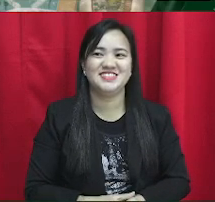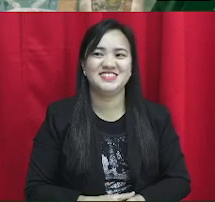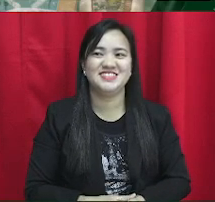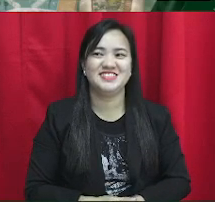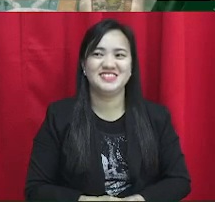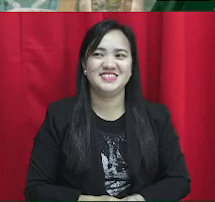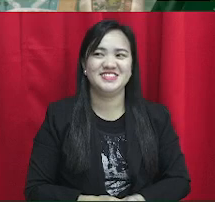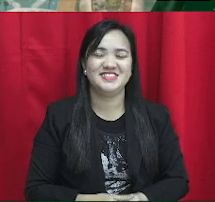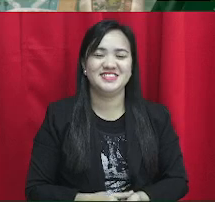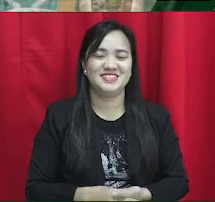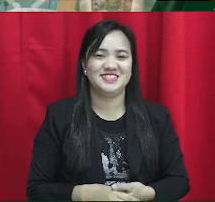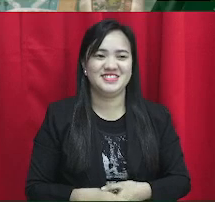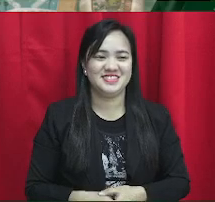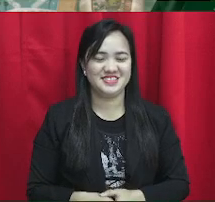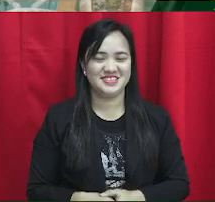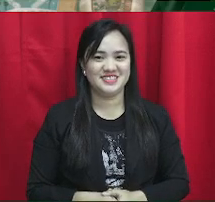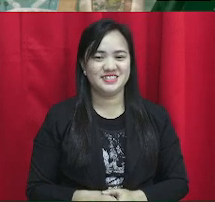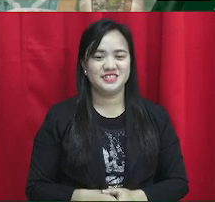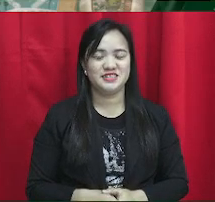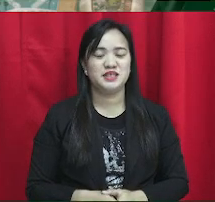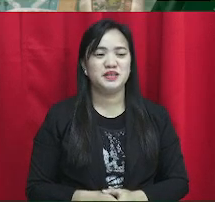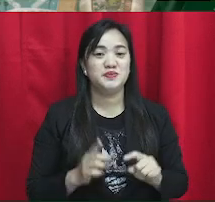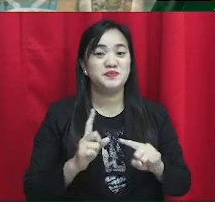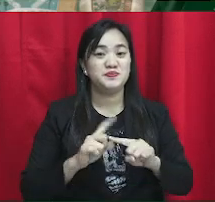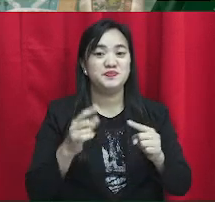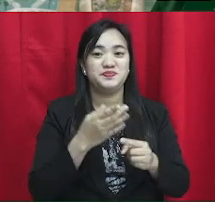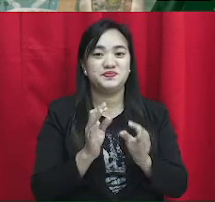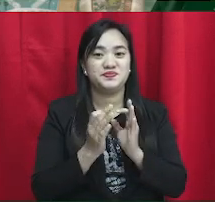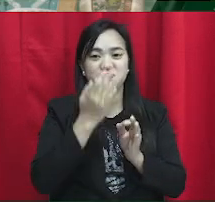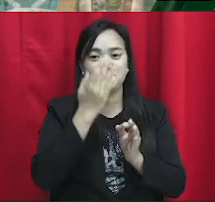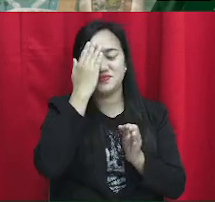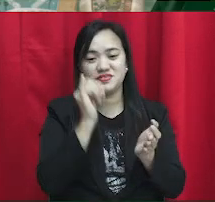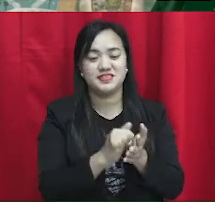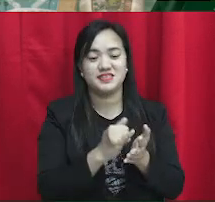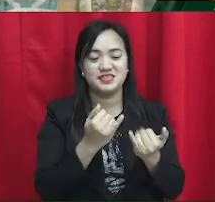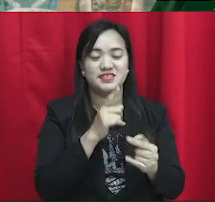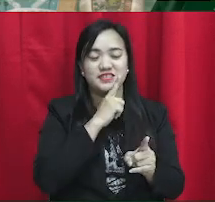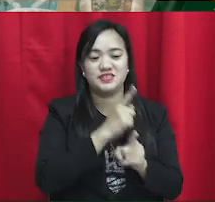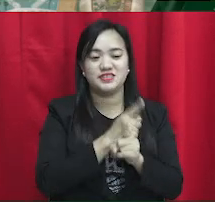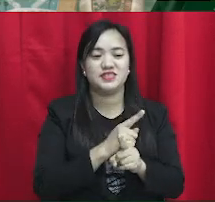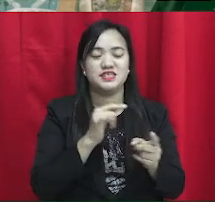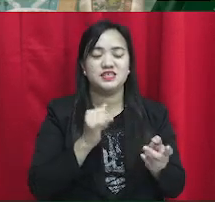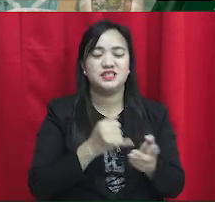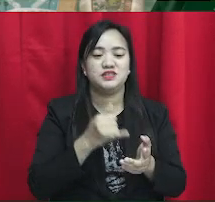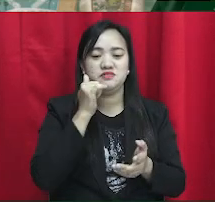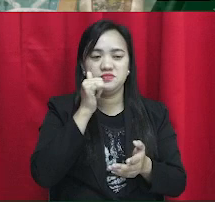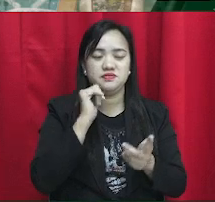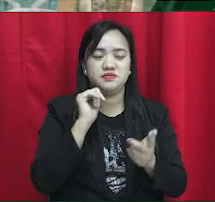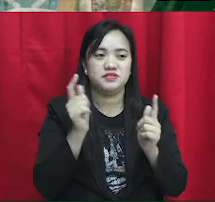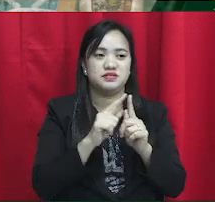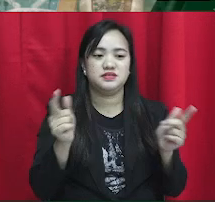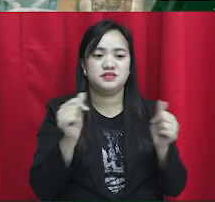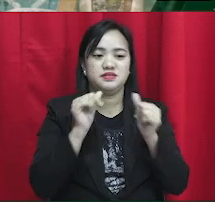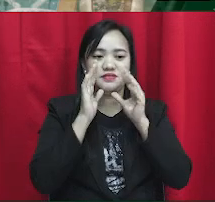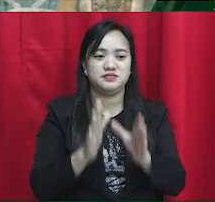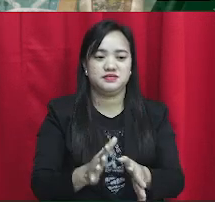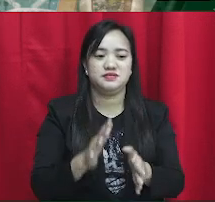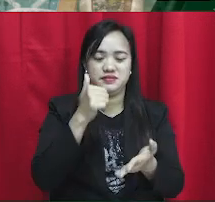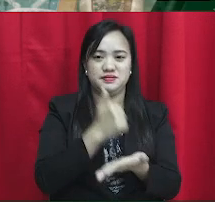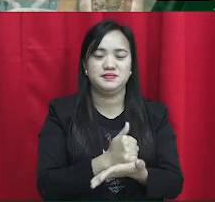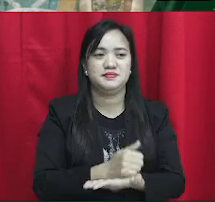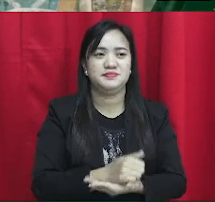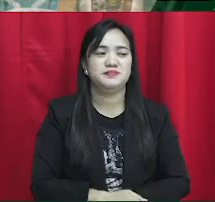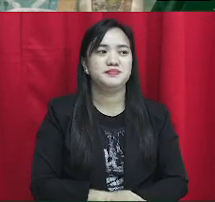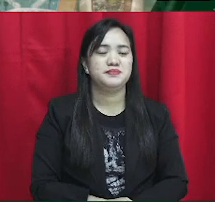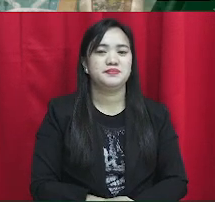rin ba namin? Totoo po yan. Kaya talagang, alam niyo po, it's really a great blessing. Maganda yung sinabi ni nanay kanina eh.